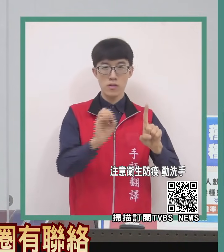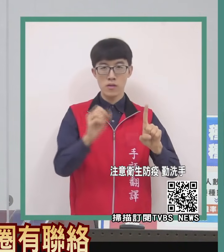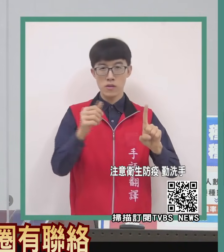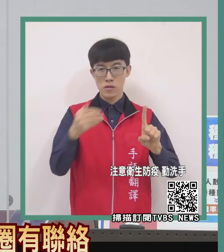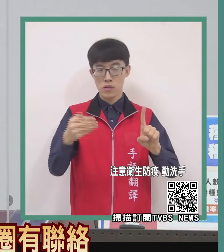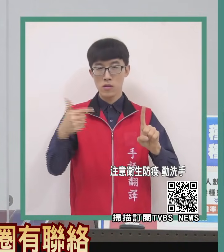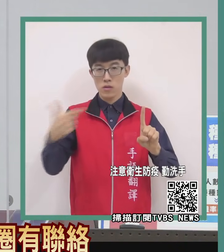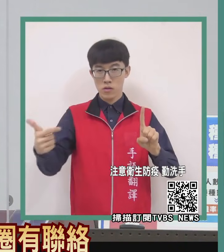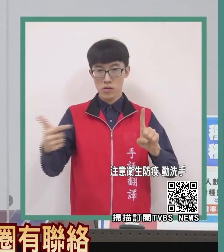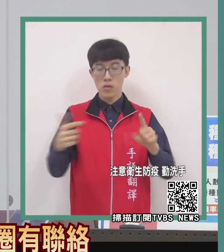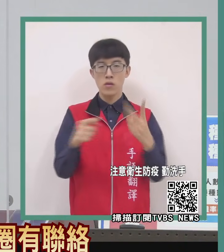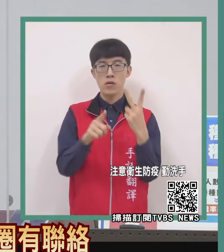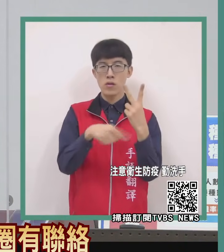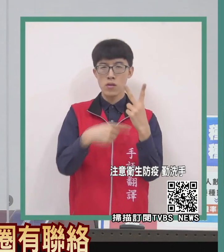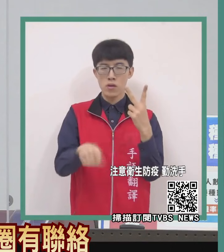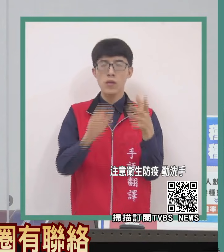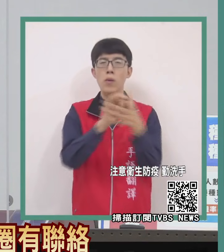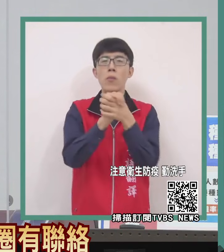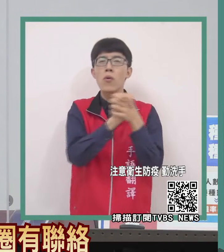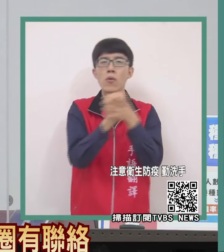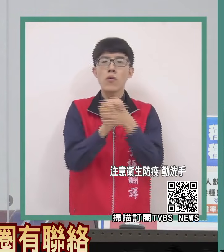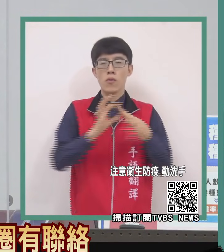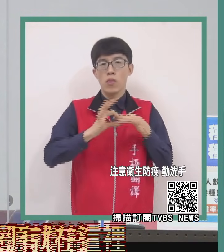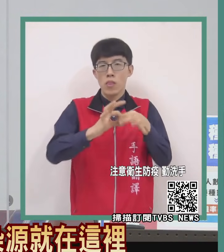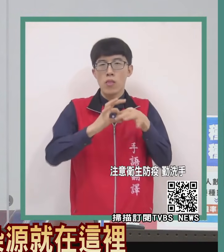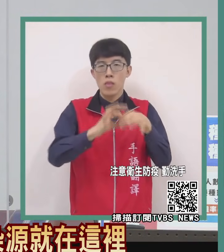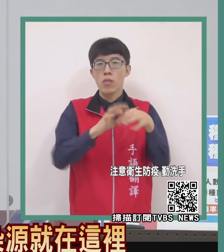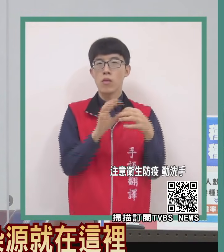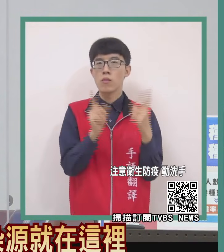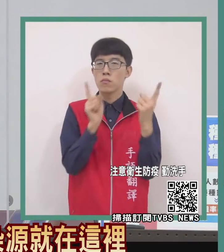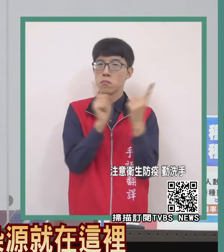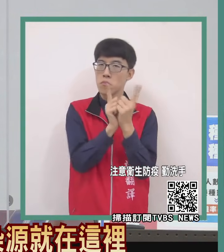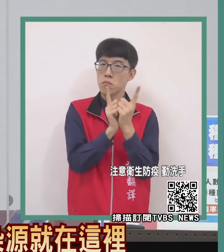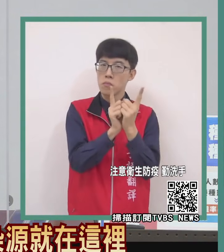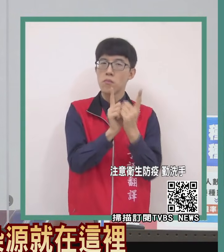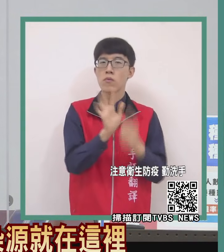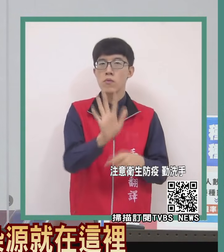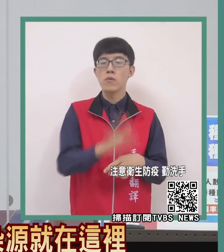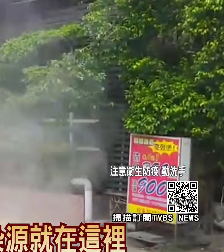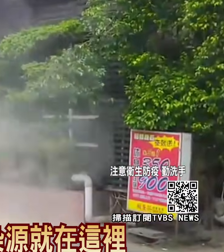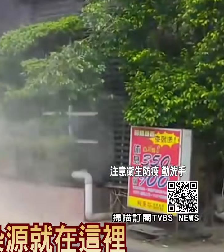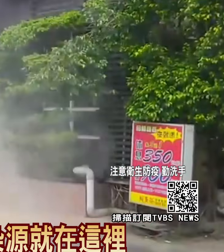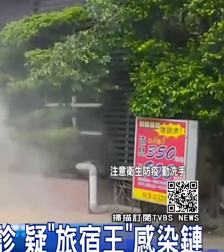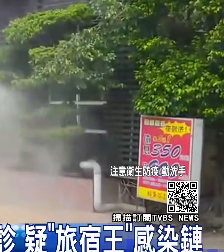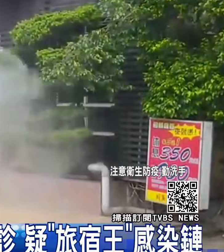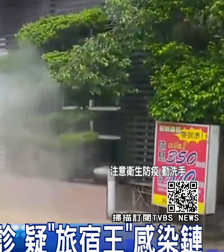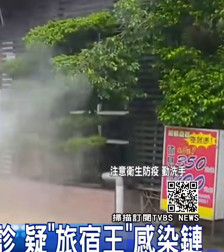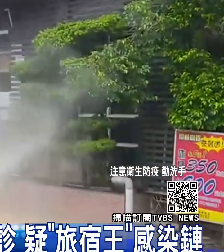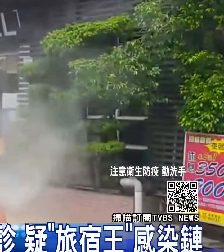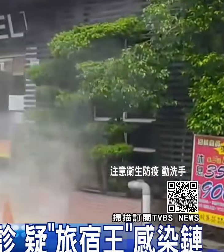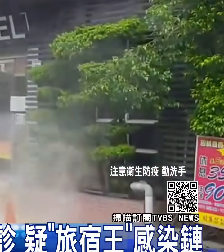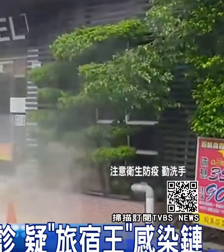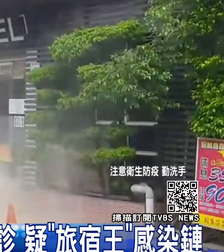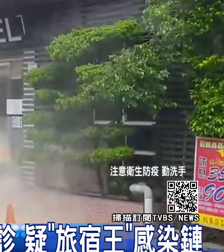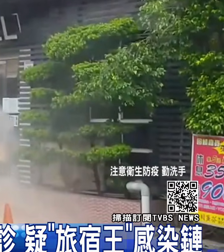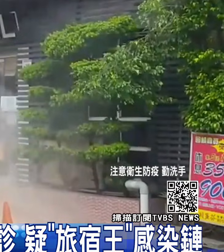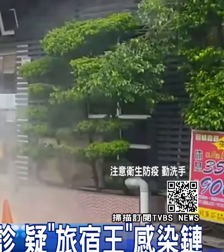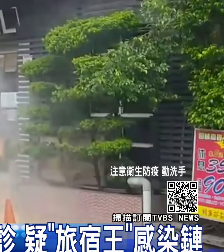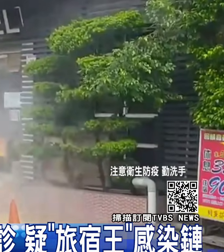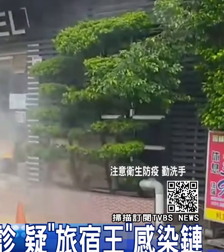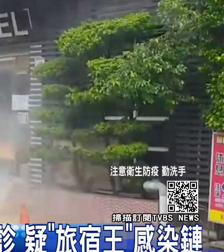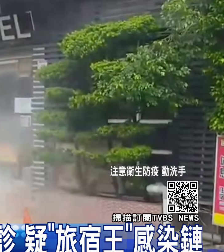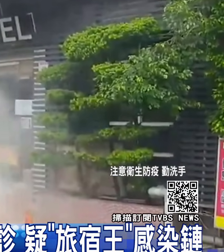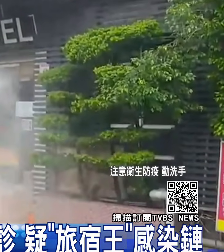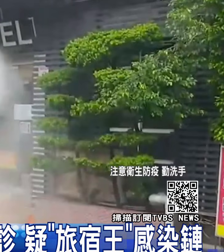有这个朋友圈有联络哈，那也应该感染源就在这里。 在桃园有一对离了婚